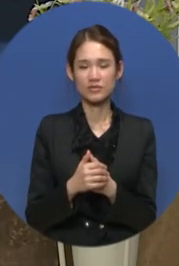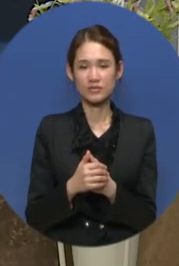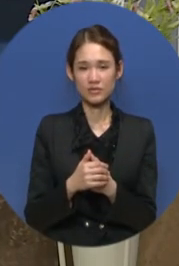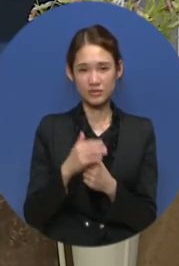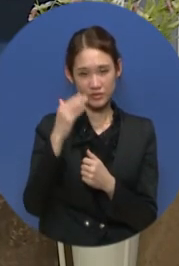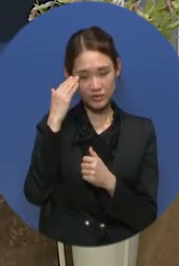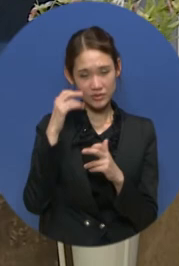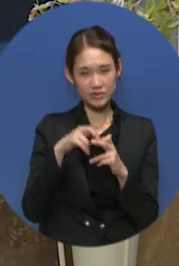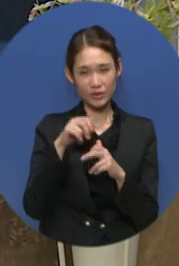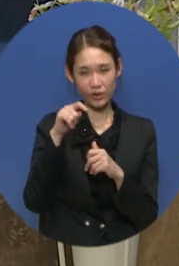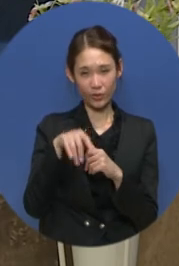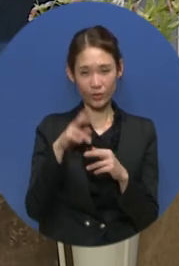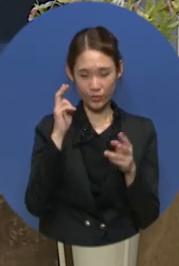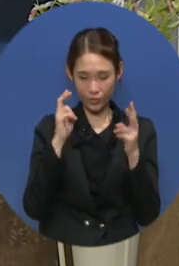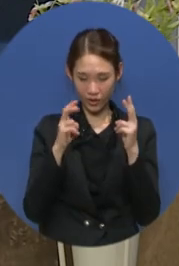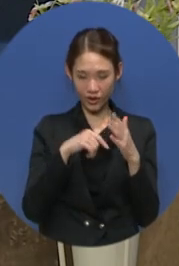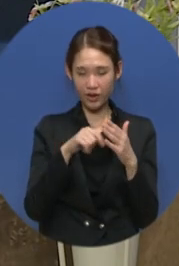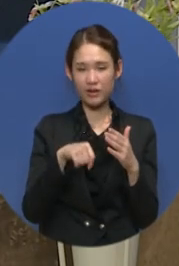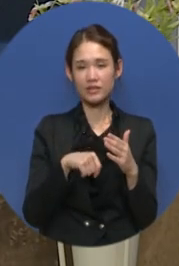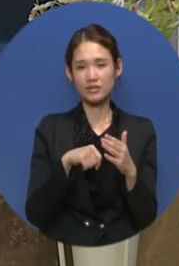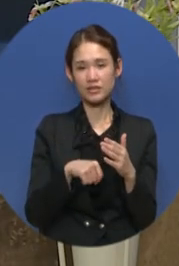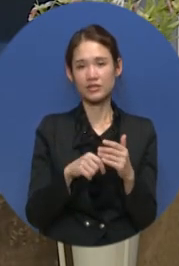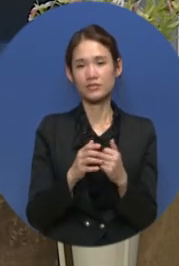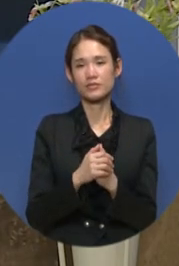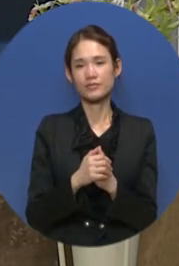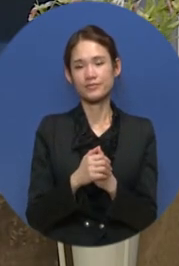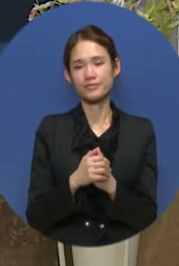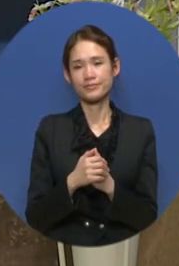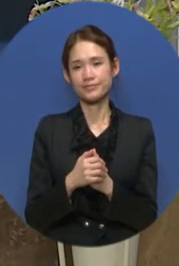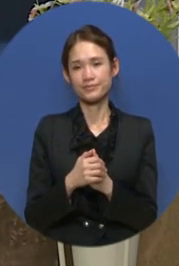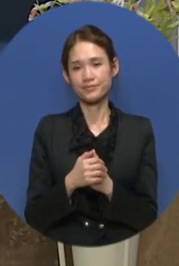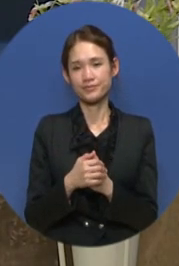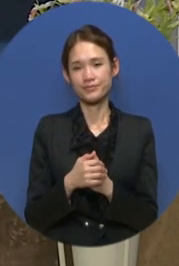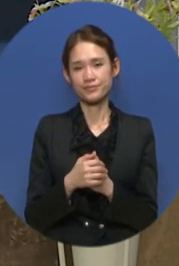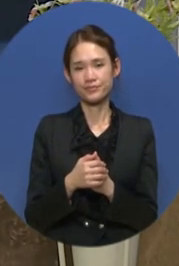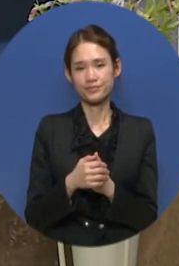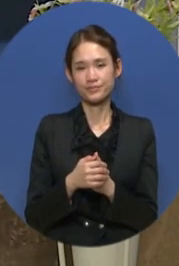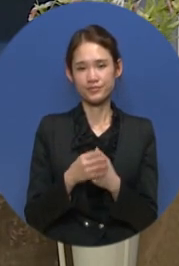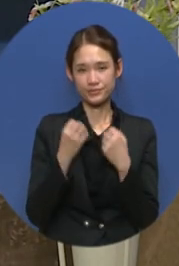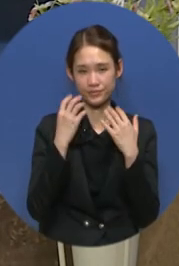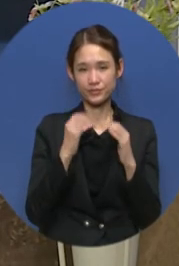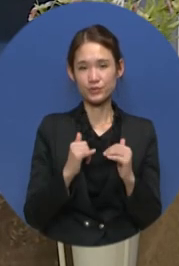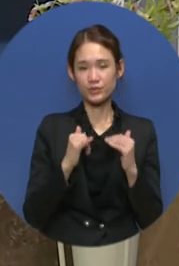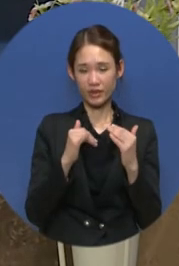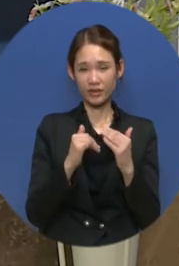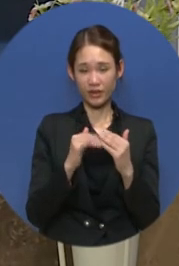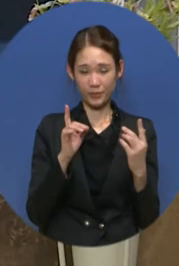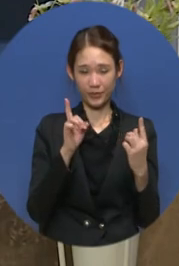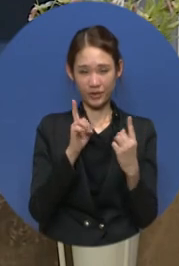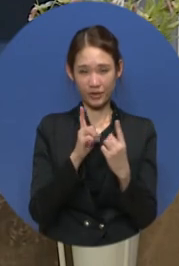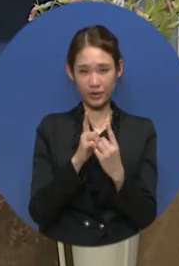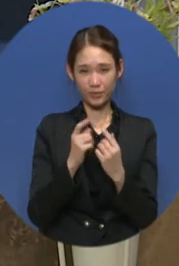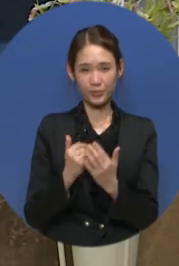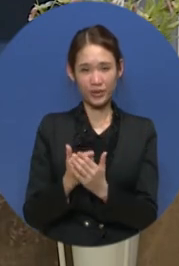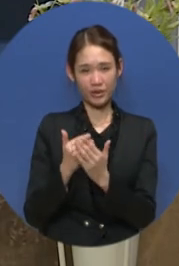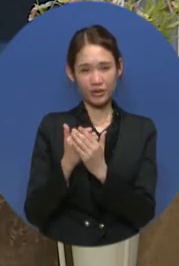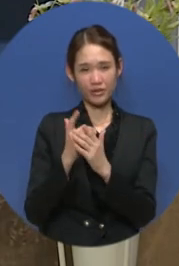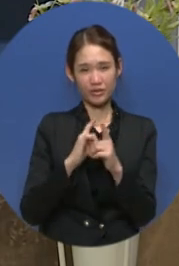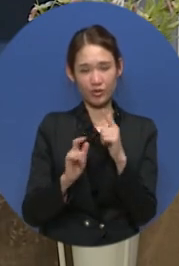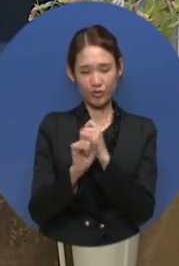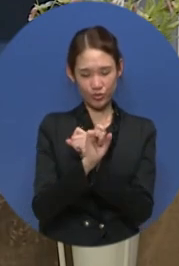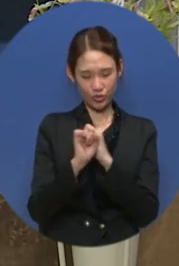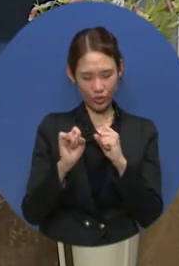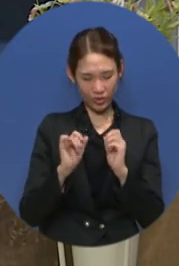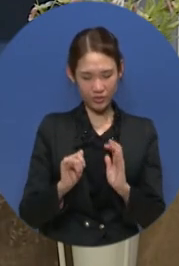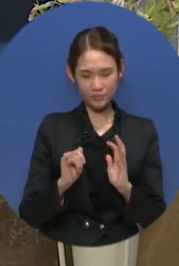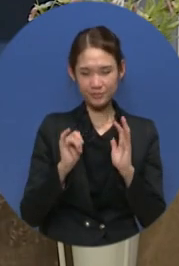직원분들이 와서도 또 이 한국장애우 마을 내에서 네. 새로운 세상에 또 눈을 뜨고 네. 또 발전이 돼서 네.